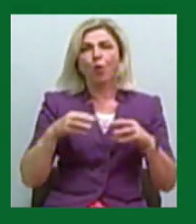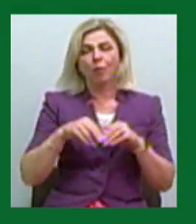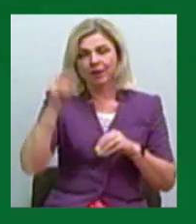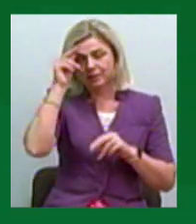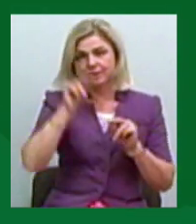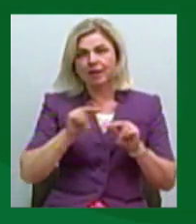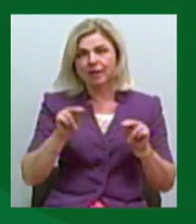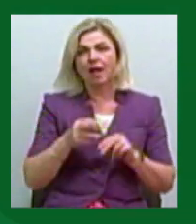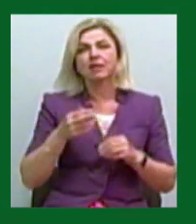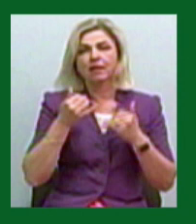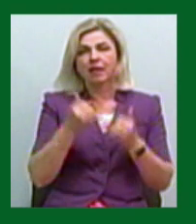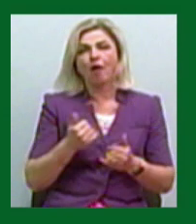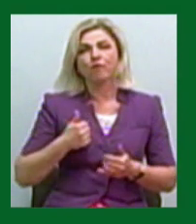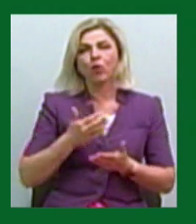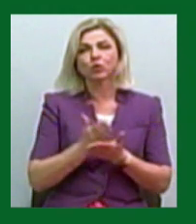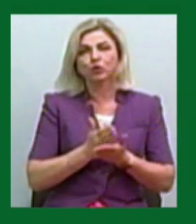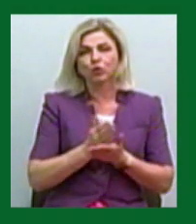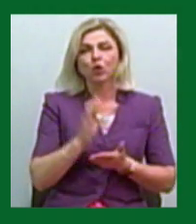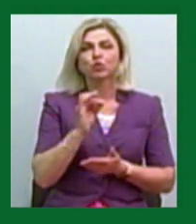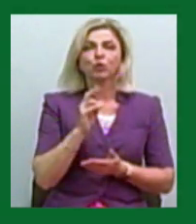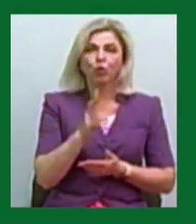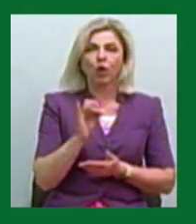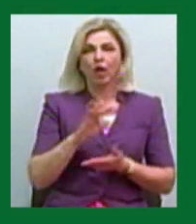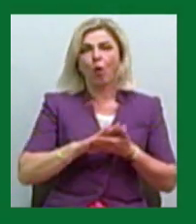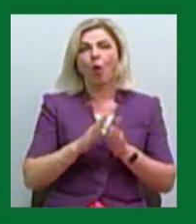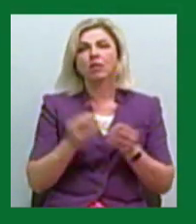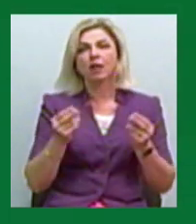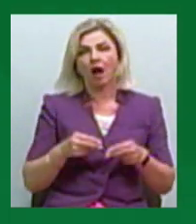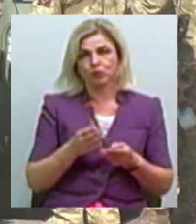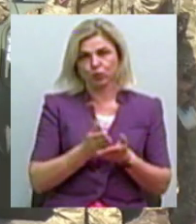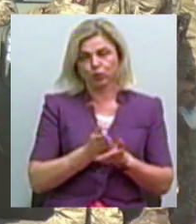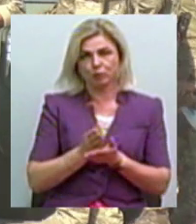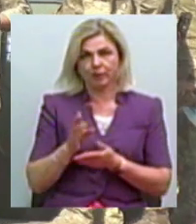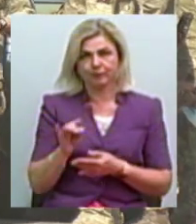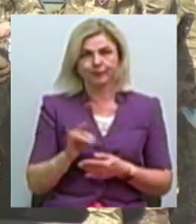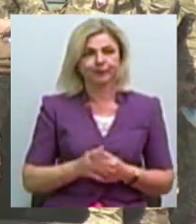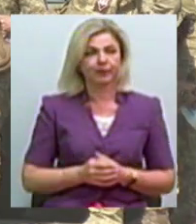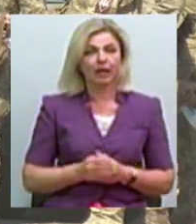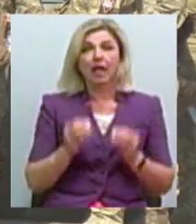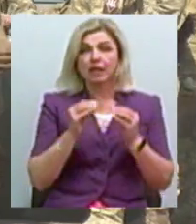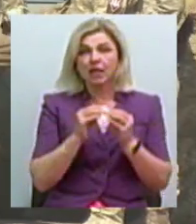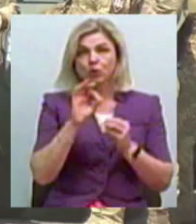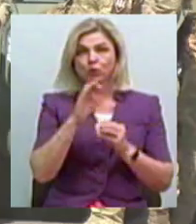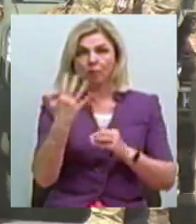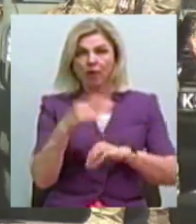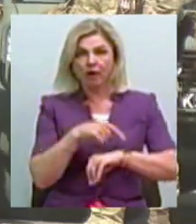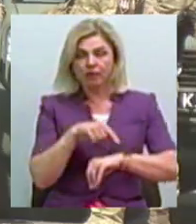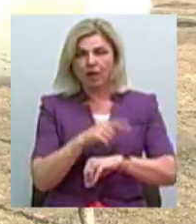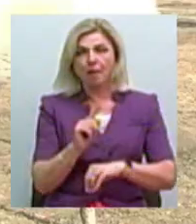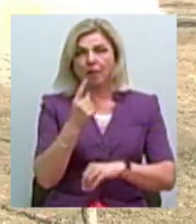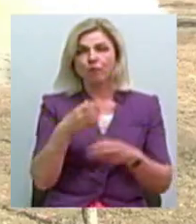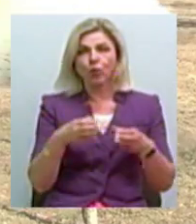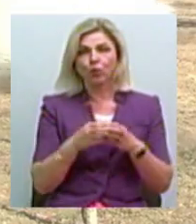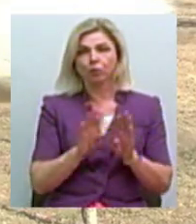для військовослужбовців на строкової та контрактної служби. 10.05. Перша група десантників